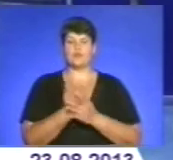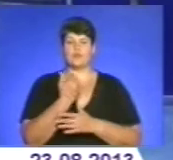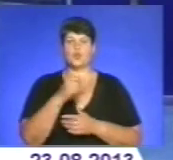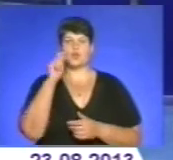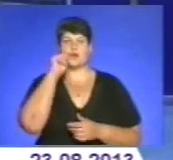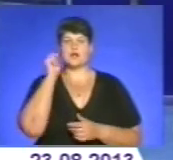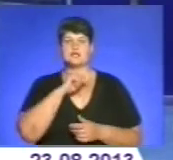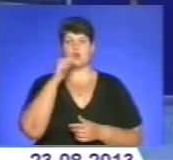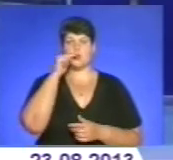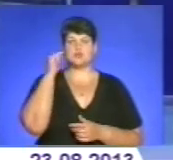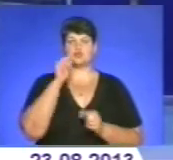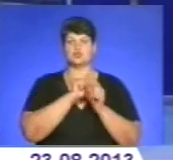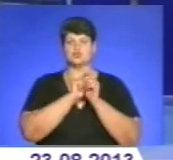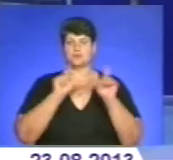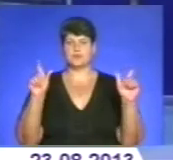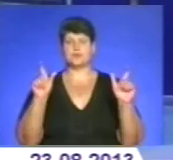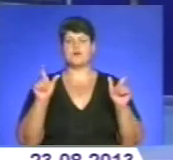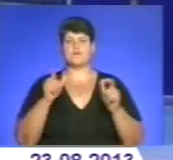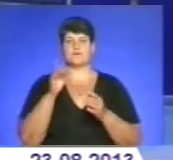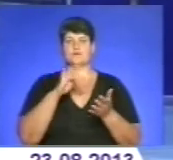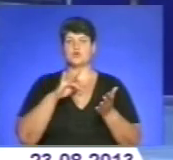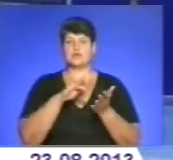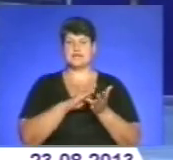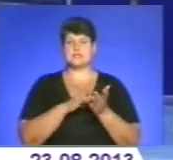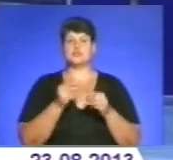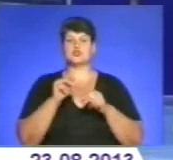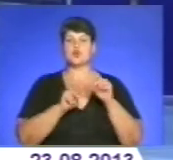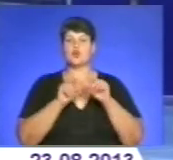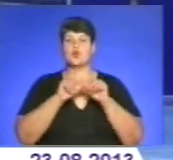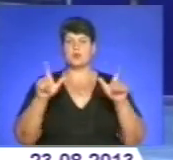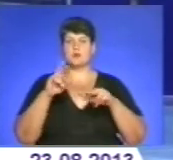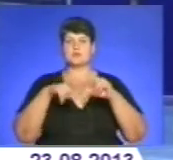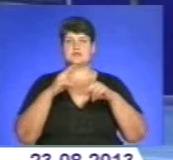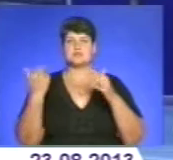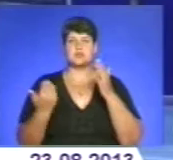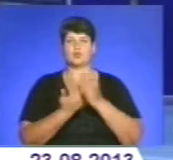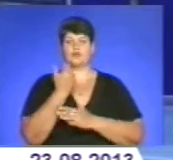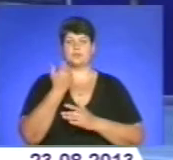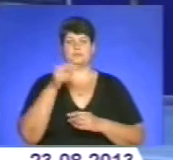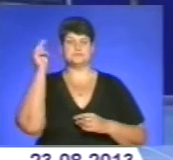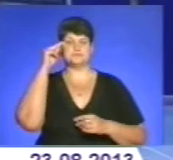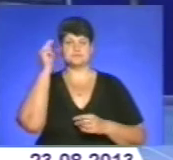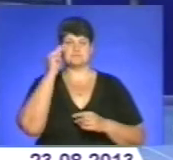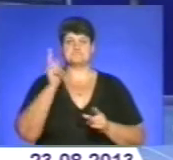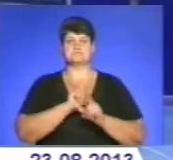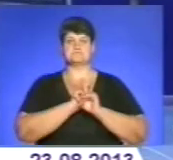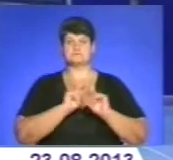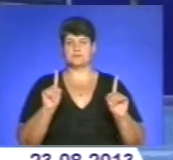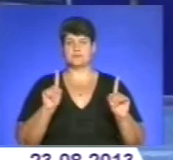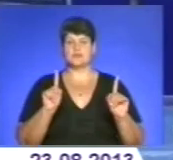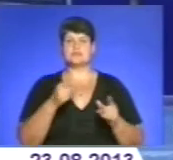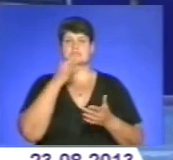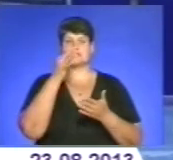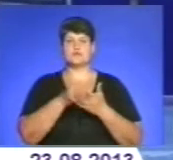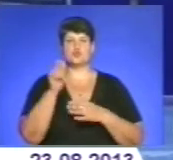гуманітарної гімназії в столиці. Школа побудована за новими принципами. Методика викладання нестандартна, підкреслив прем'єр. Та зазначив,